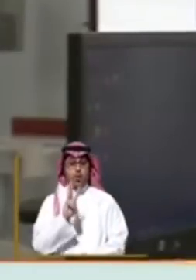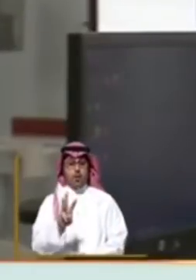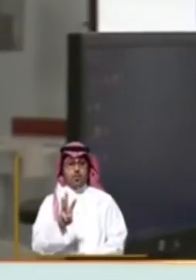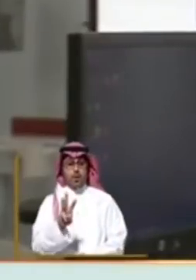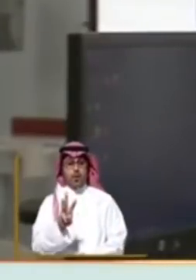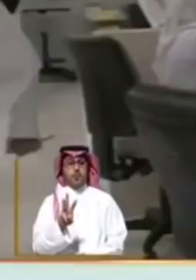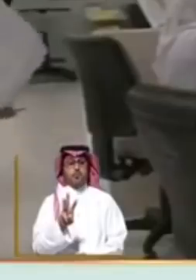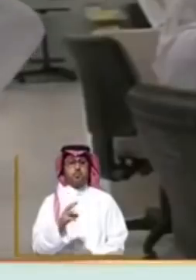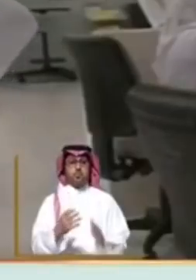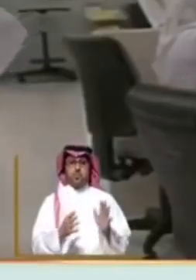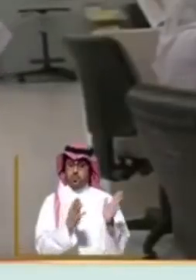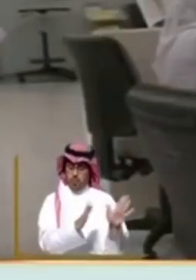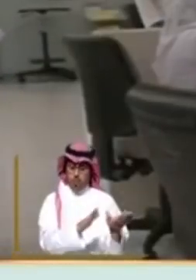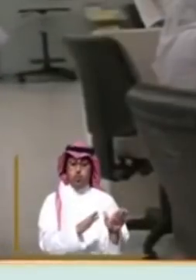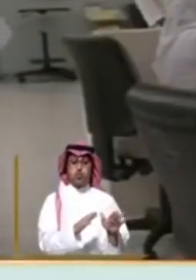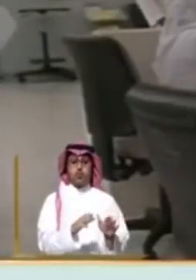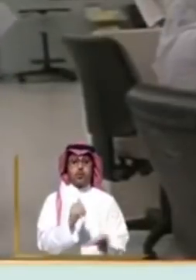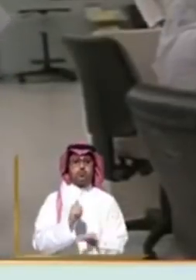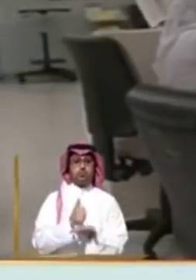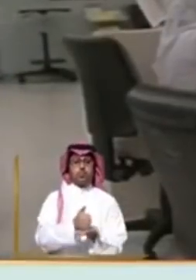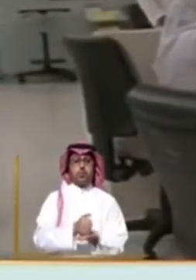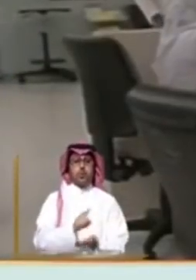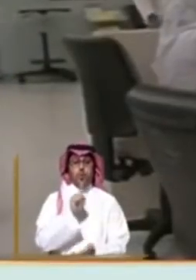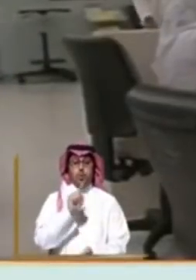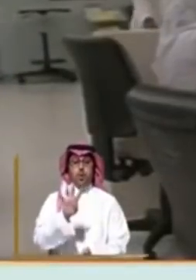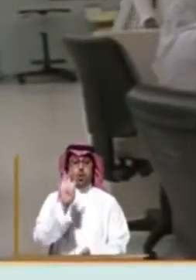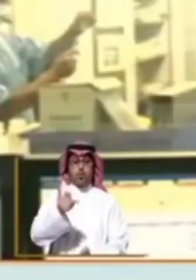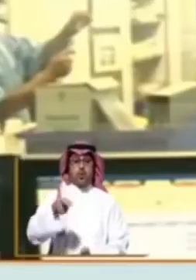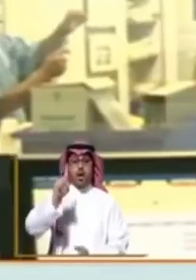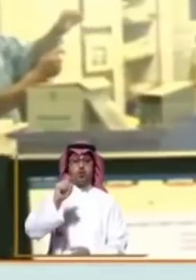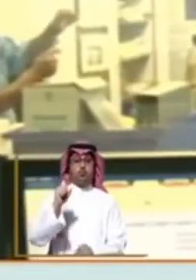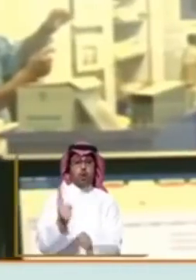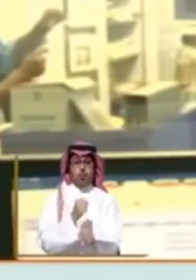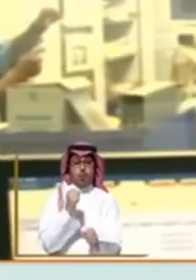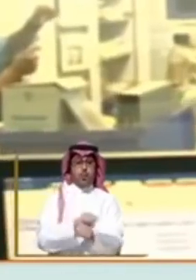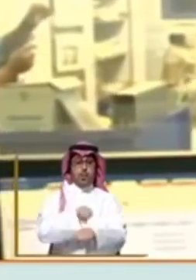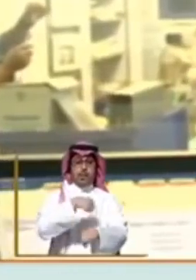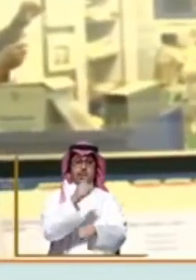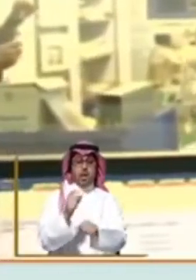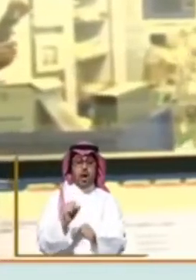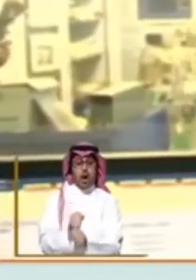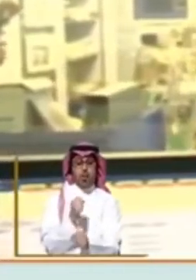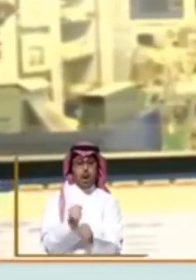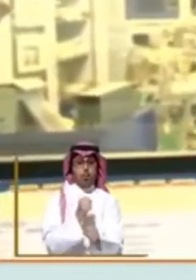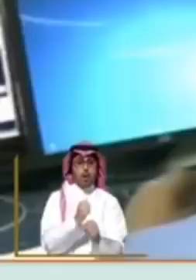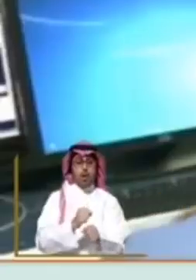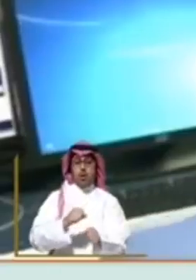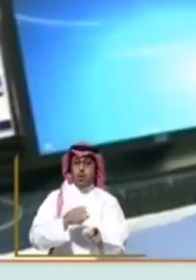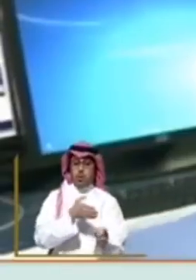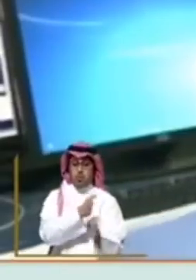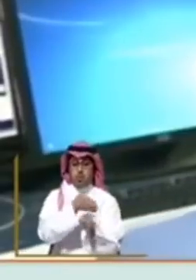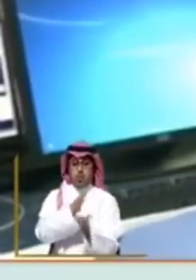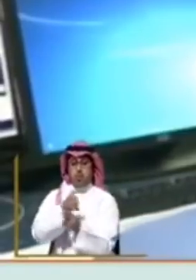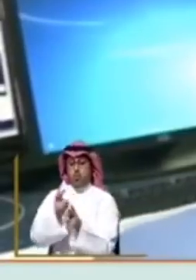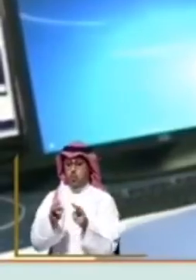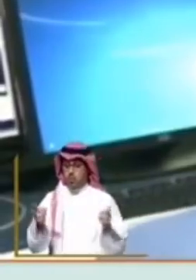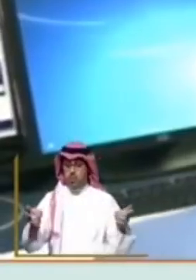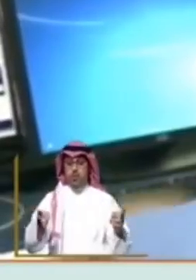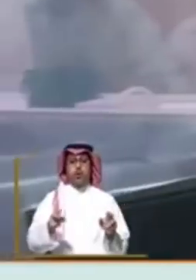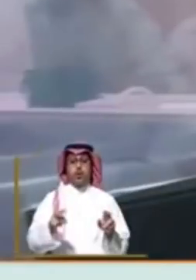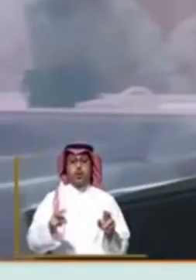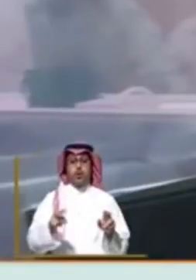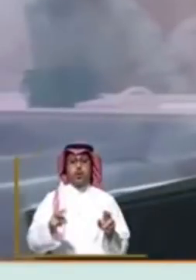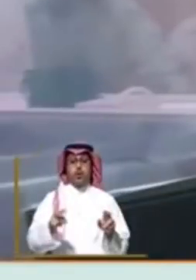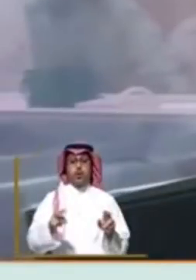8,300 أكثر من 140,000 ساعة تطوعية شملت مهاما وأعمالا في مجالات عدة